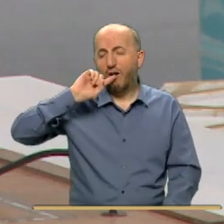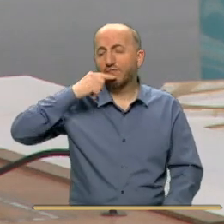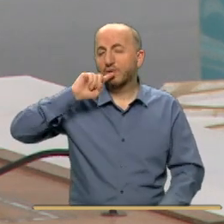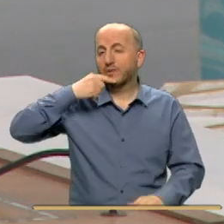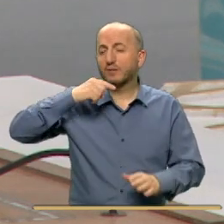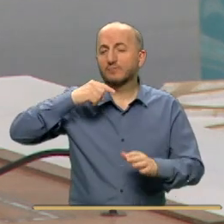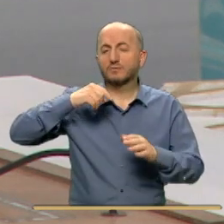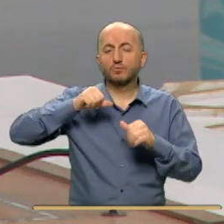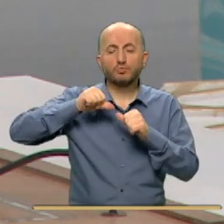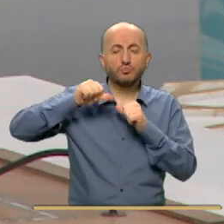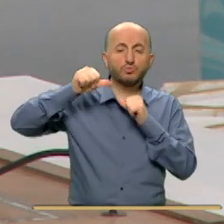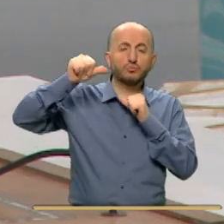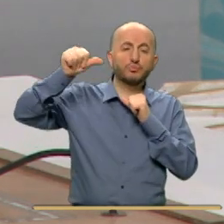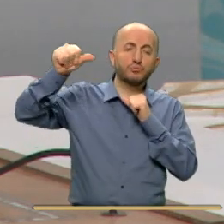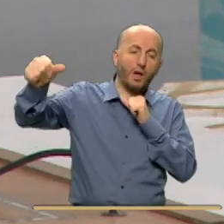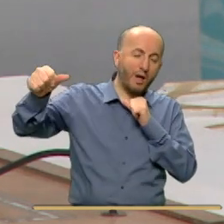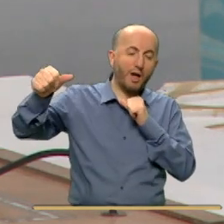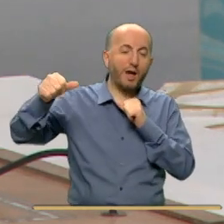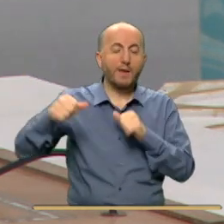derinliklerinden Myanmar'a, Kırım'ın